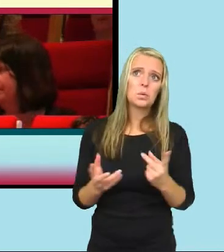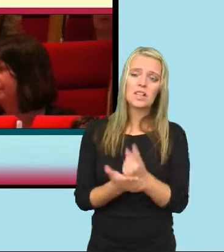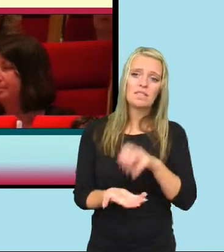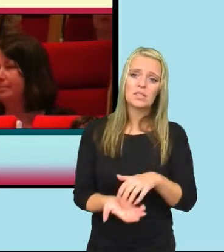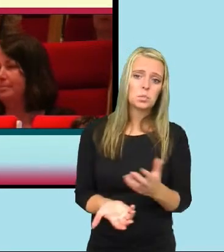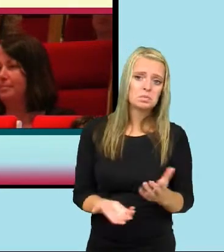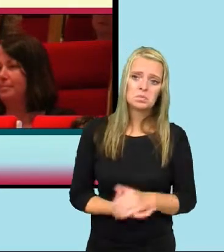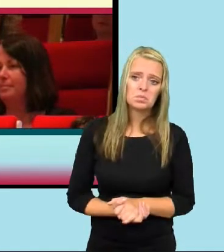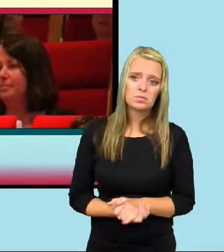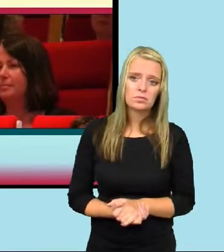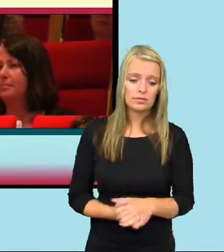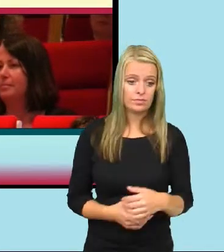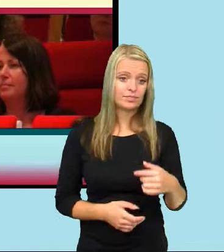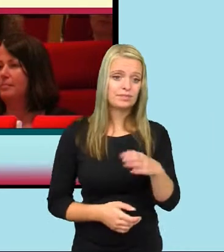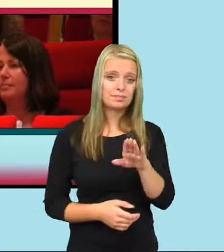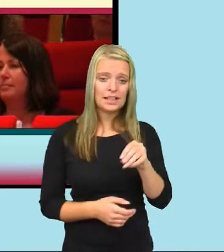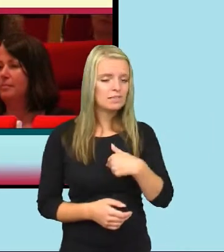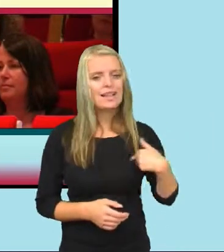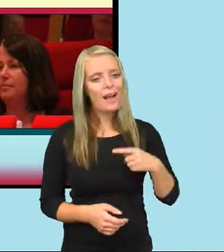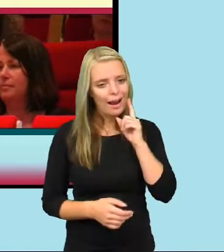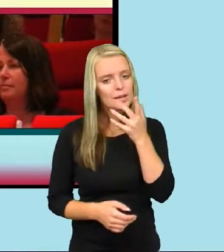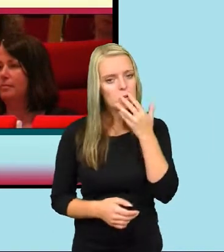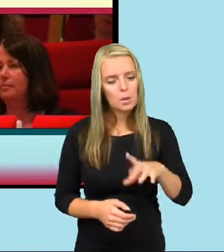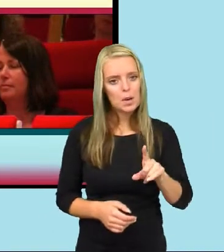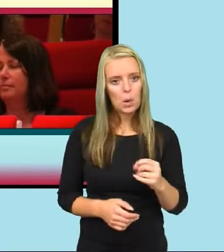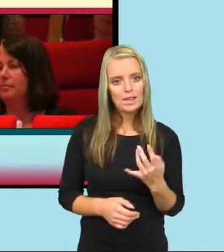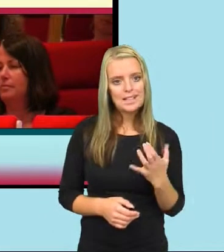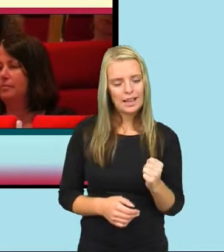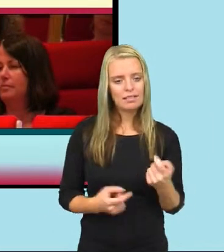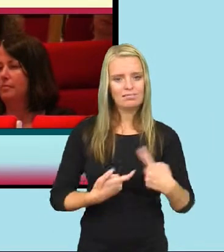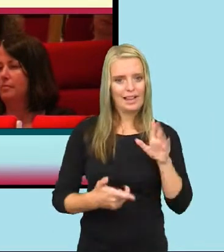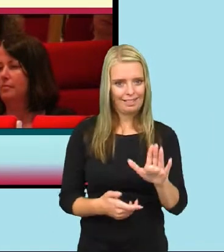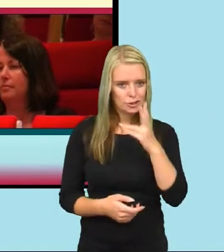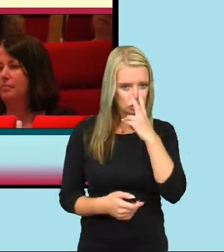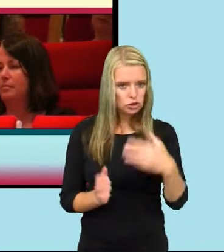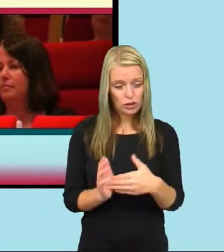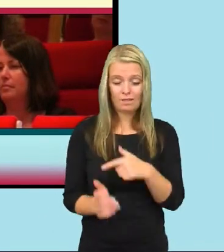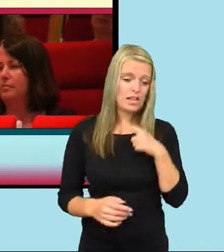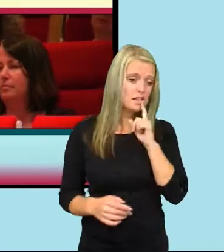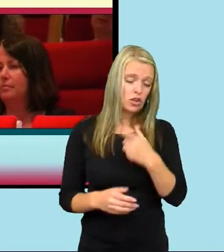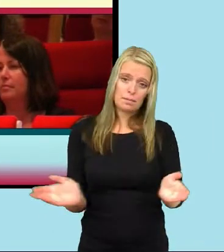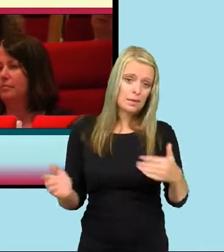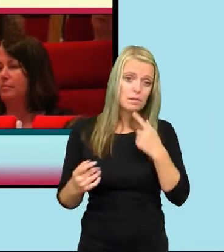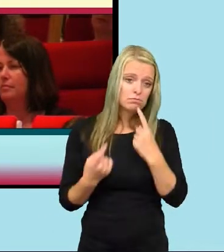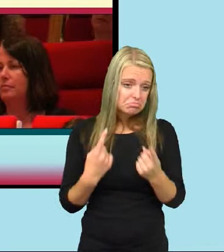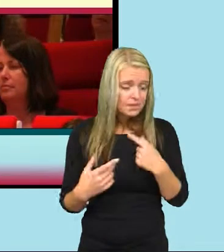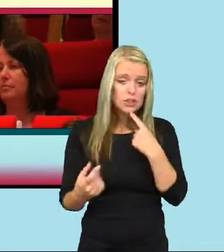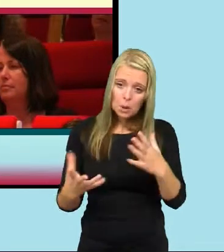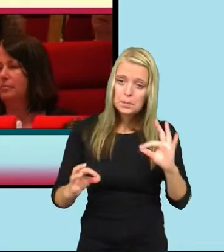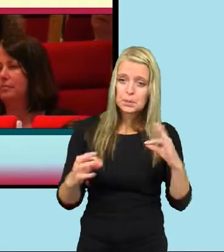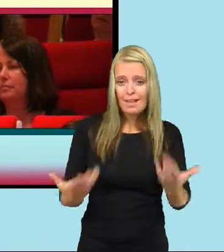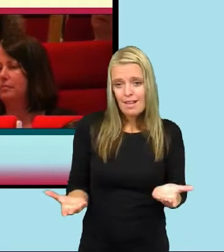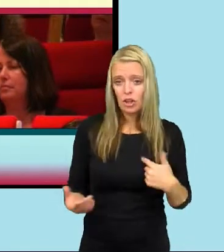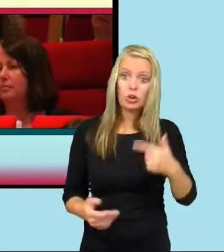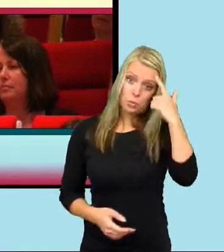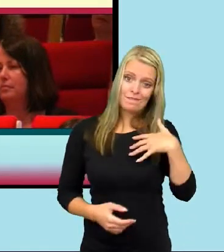Nej, vi har alltid pratat med Louise om hennes synskada. Det har aldrig varit någon hemlighet, utan vi har verkligen varit öppna med det och sagt att så här är det. Det tror jag är viktigt.